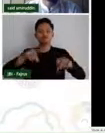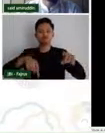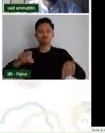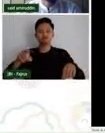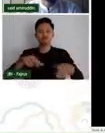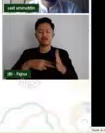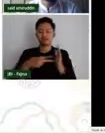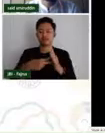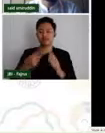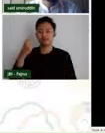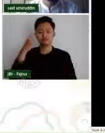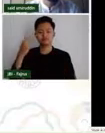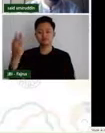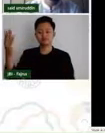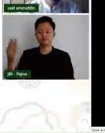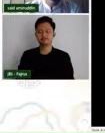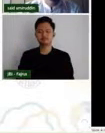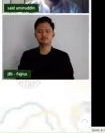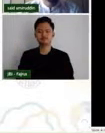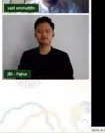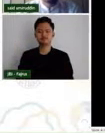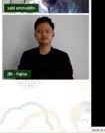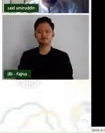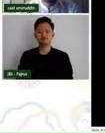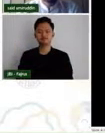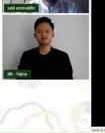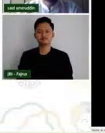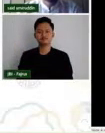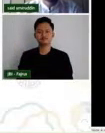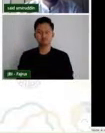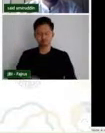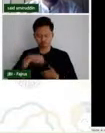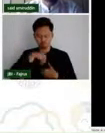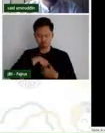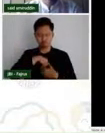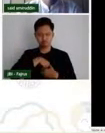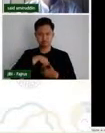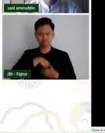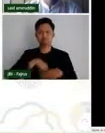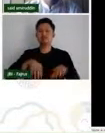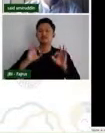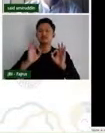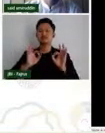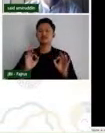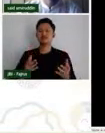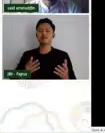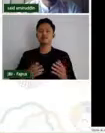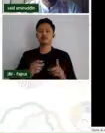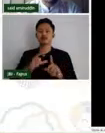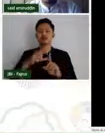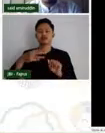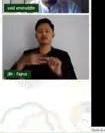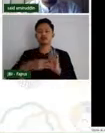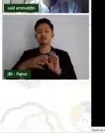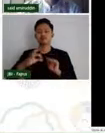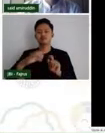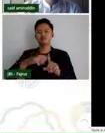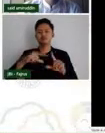juga lebih lagi tertanam bahwa pendidikan itu diselenggarakan secara demokratis, artinya semuanya